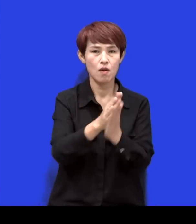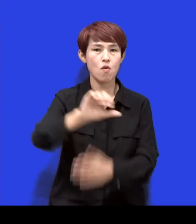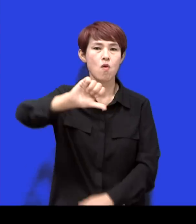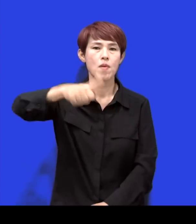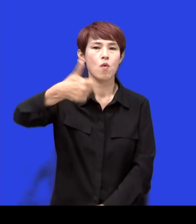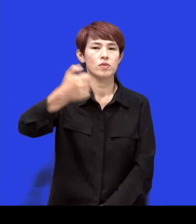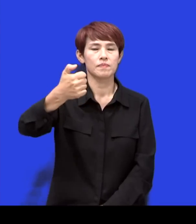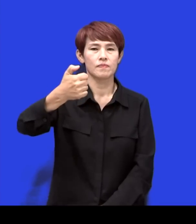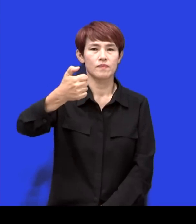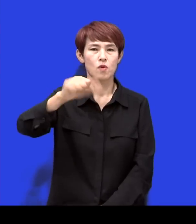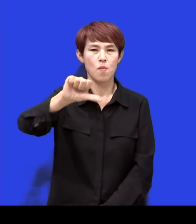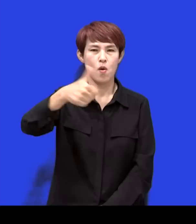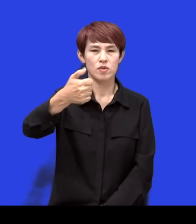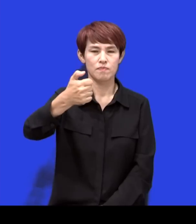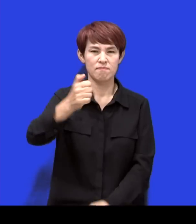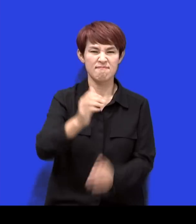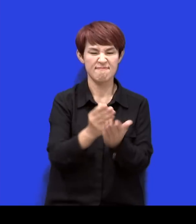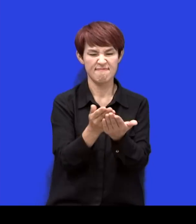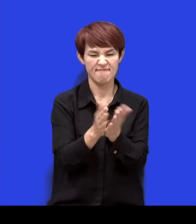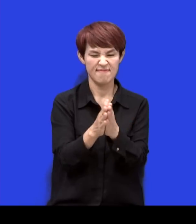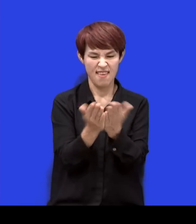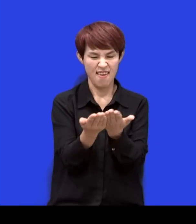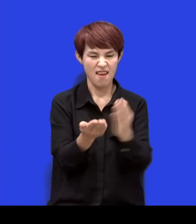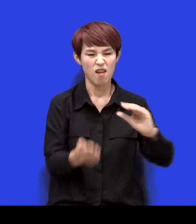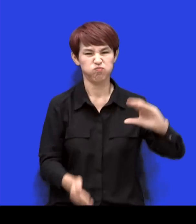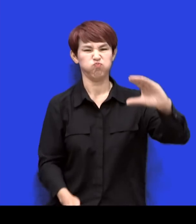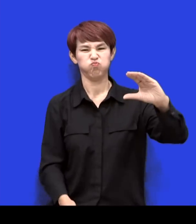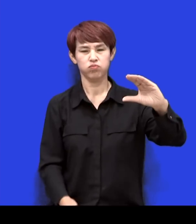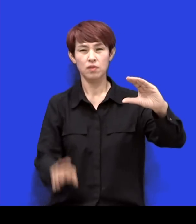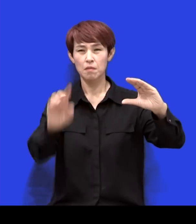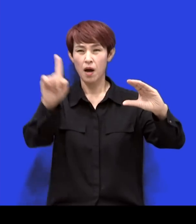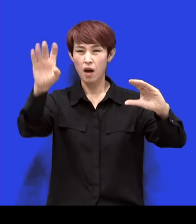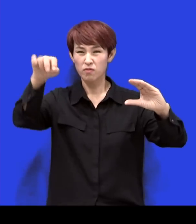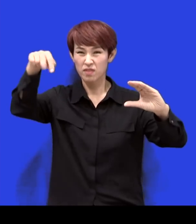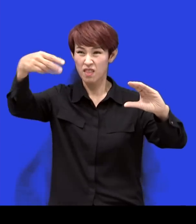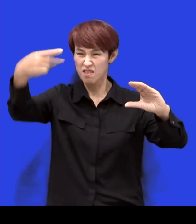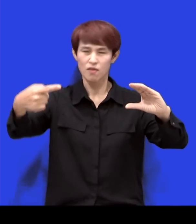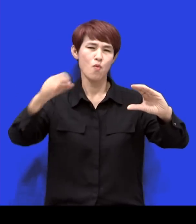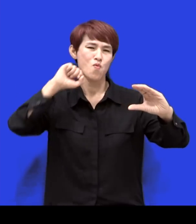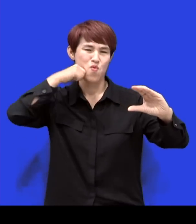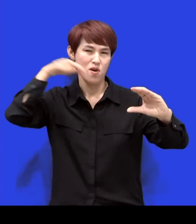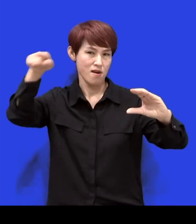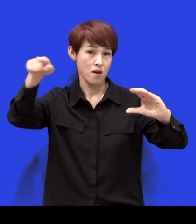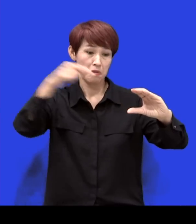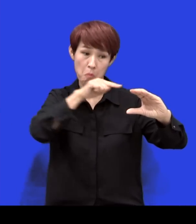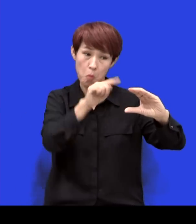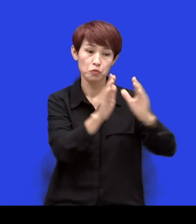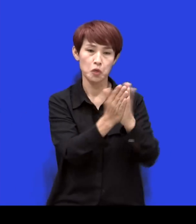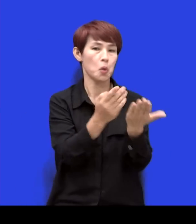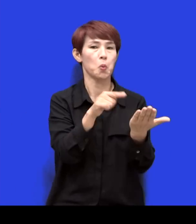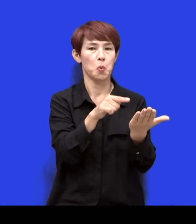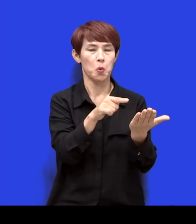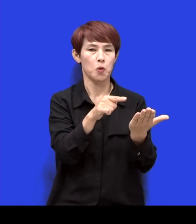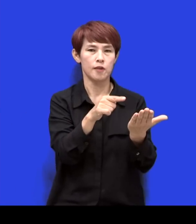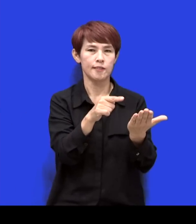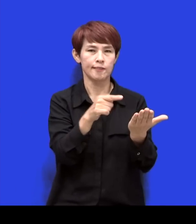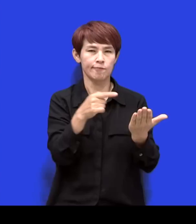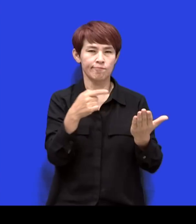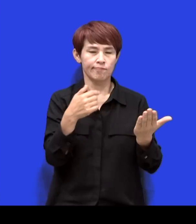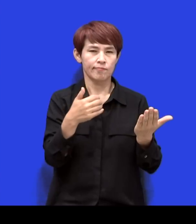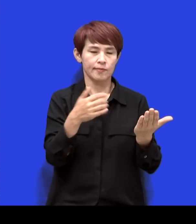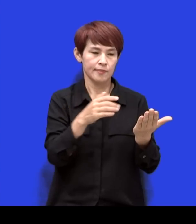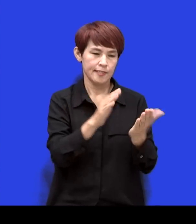재밌을 것 같은데. 예, 재밌습니다. 예, 그래서 파우스트는 어렵지만 이거는 스릴러 소설로 아유. 써가지고